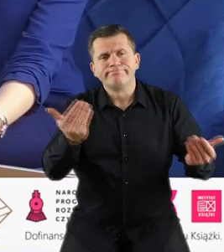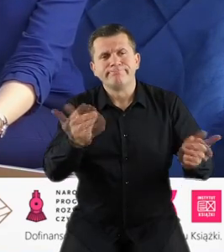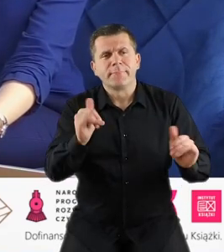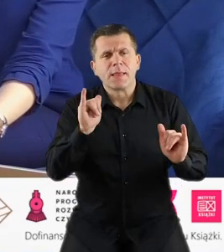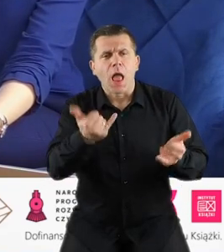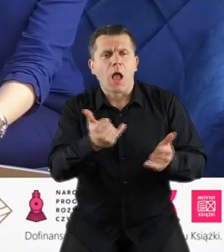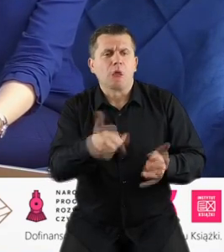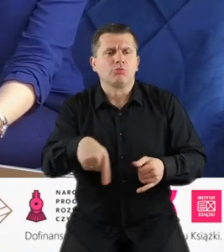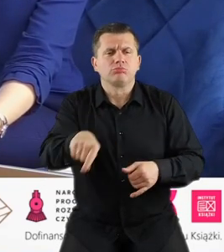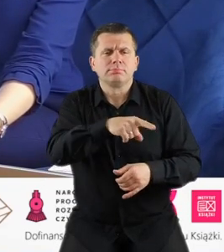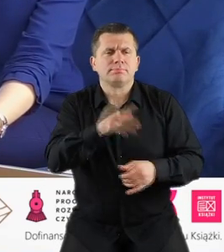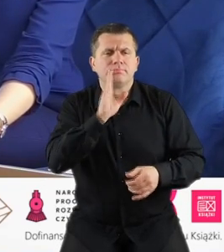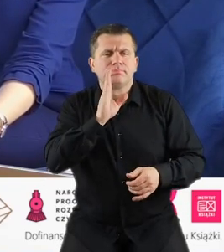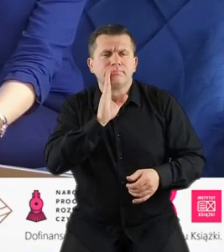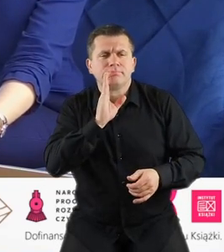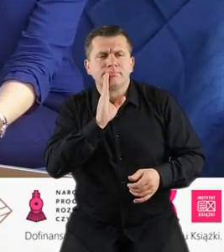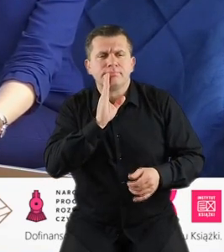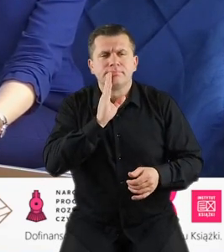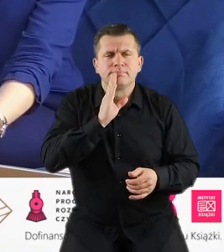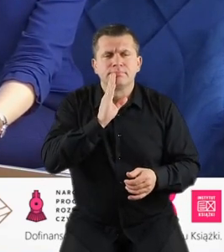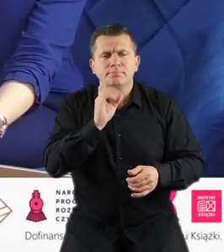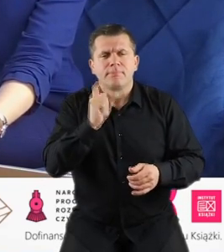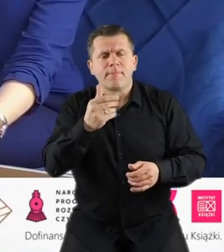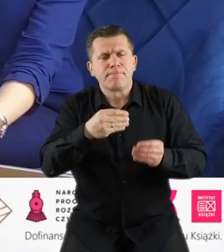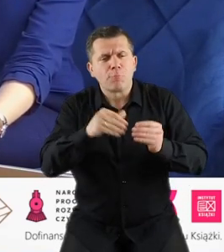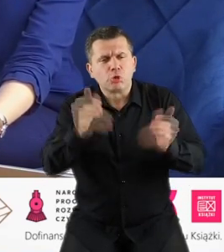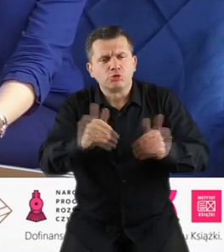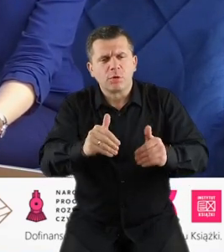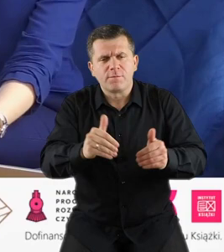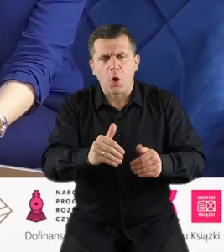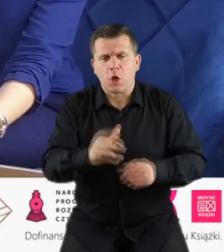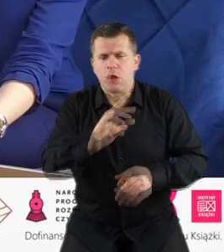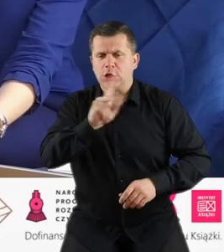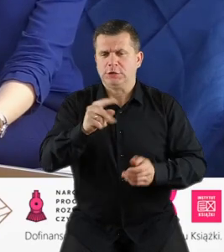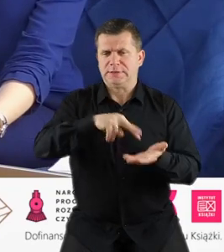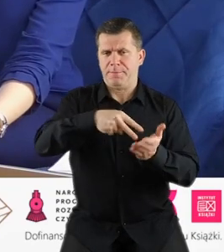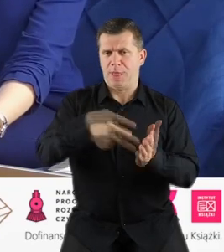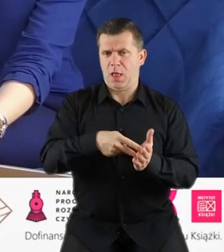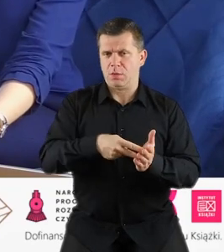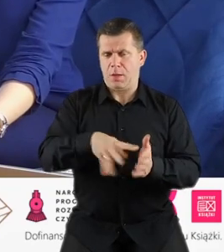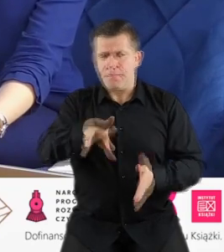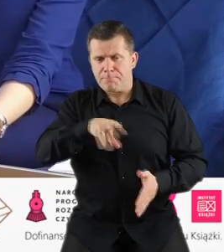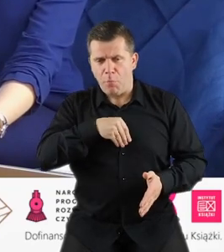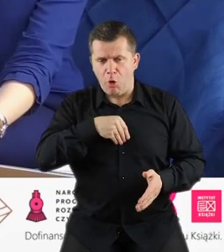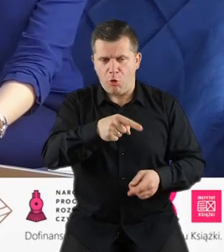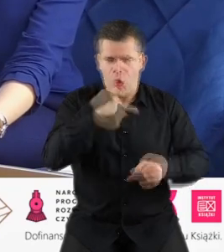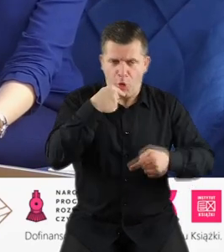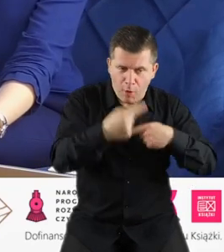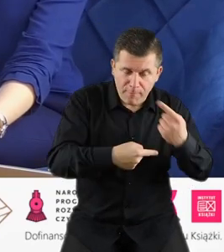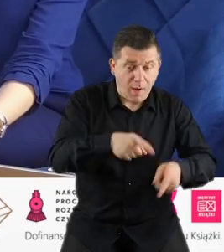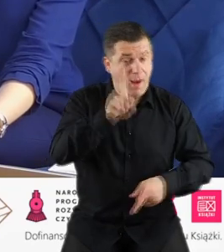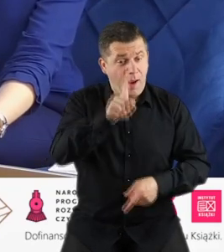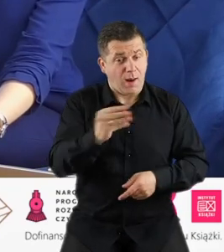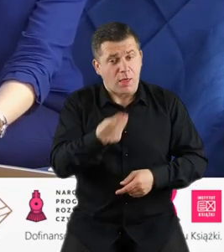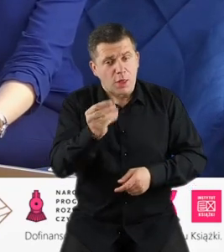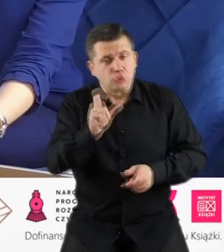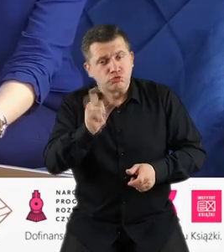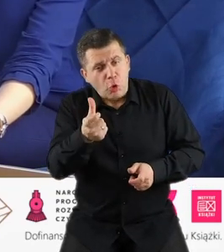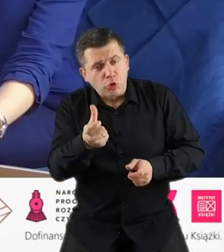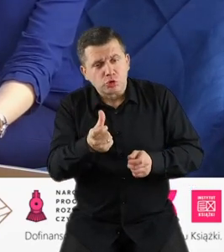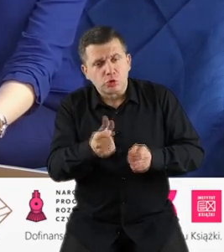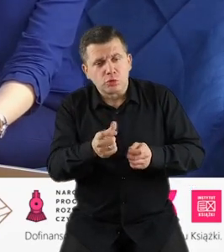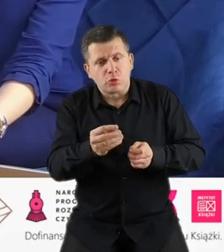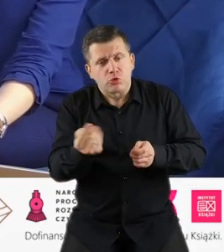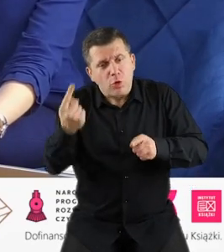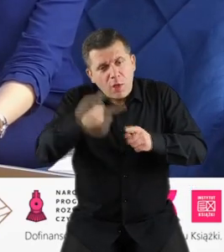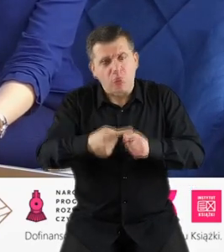potencjał inny niż tylko zamierzony. Tak, widzi, że to mogą być opowiadania, ale jeszcze coś